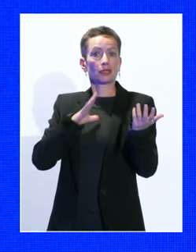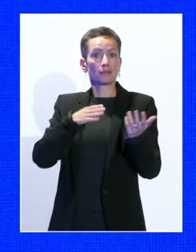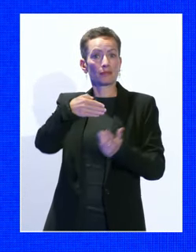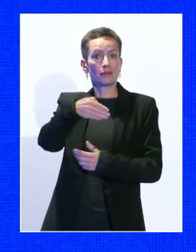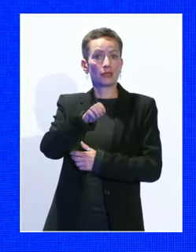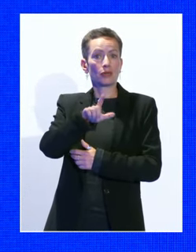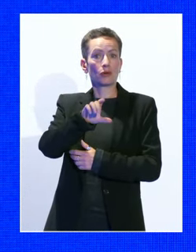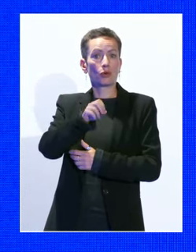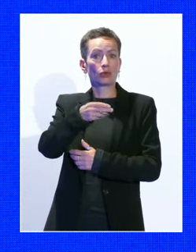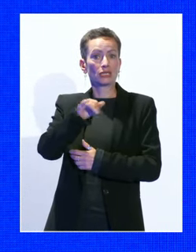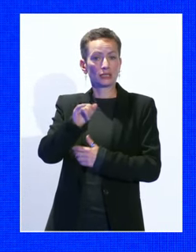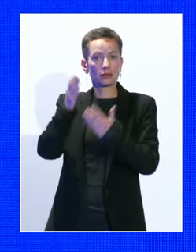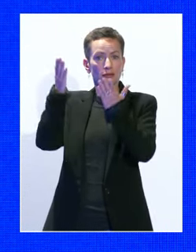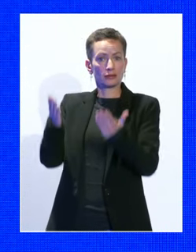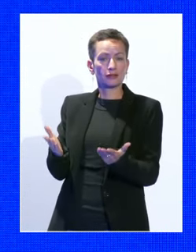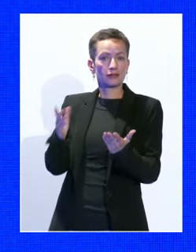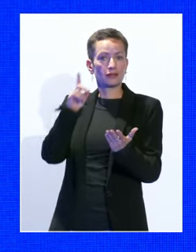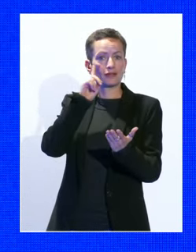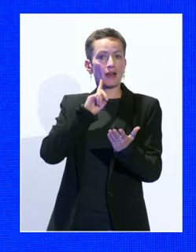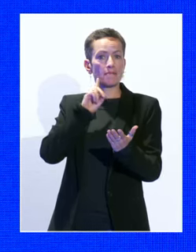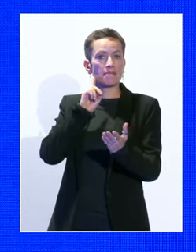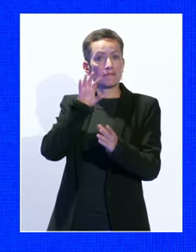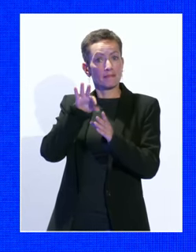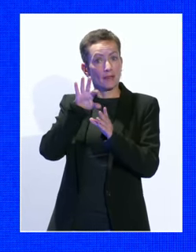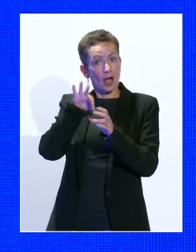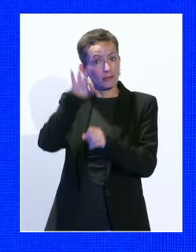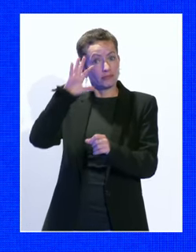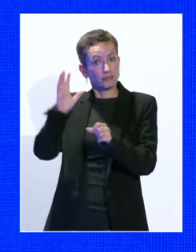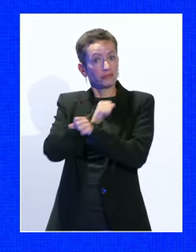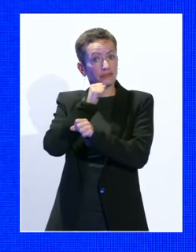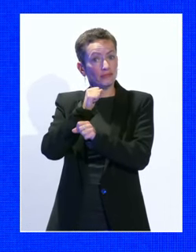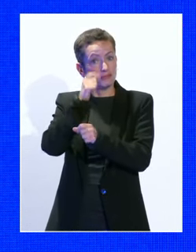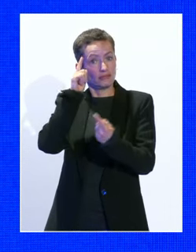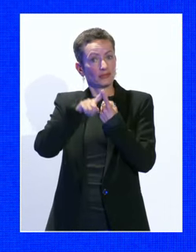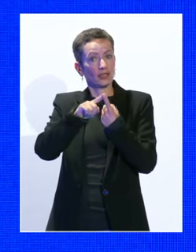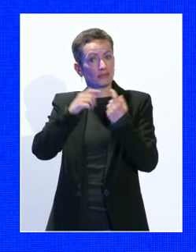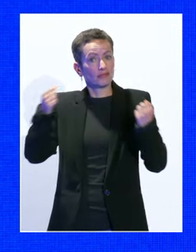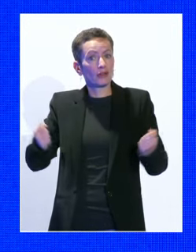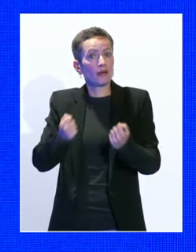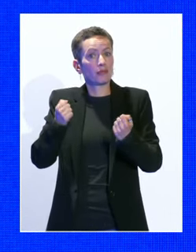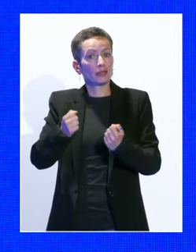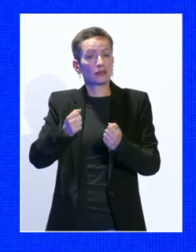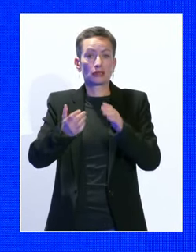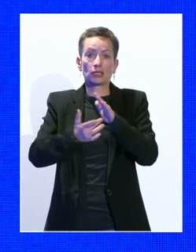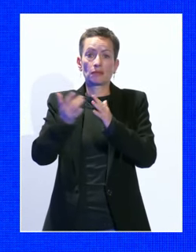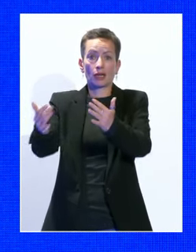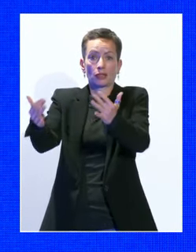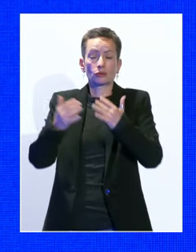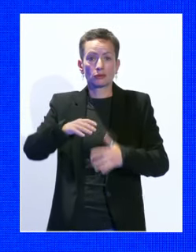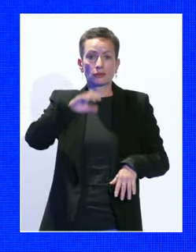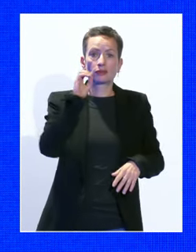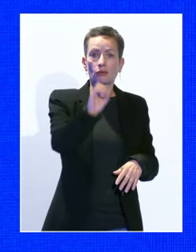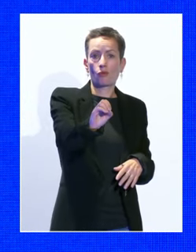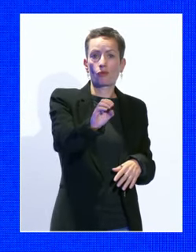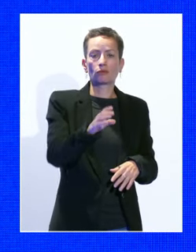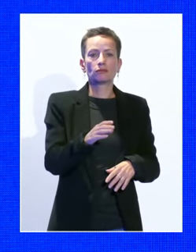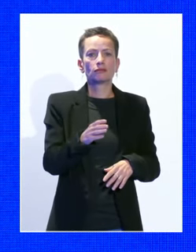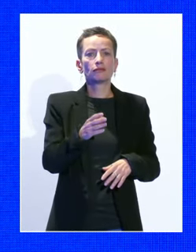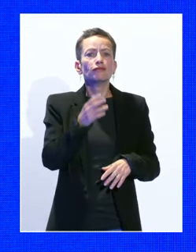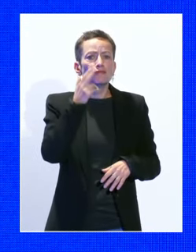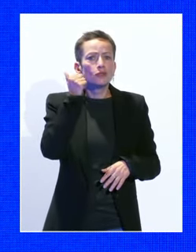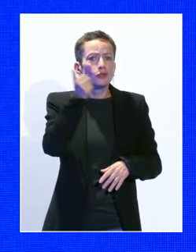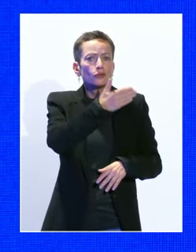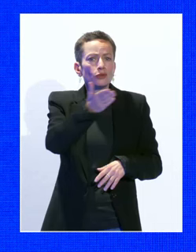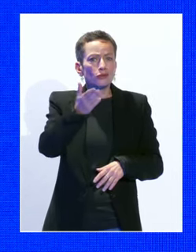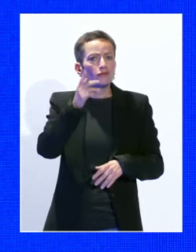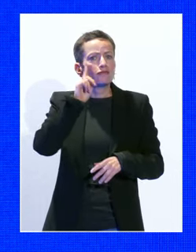elle s'est fait élire sur immigration zéro. Tout tout le monde parmi vous a assisté à cette